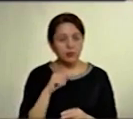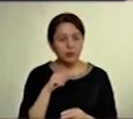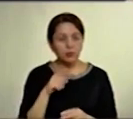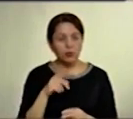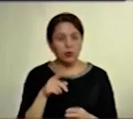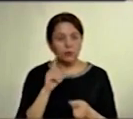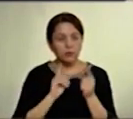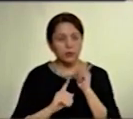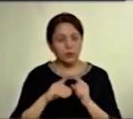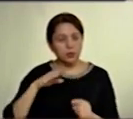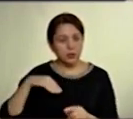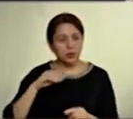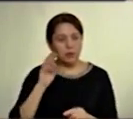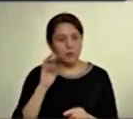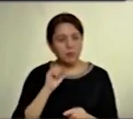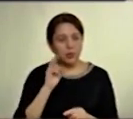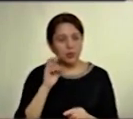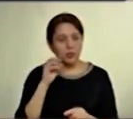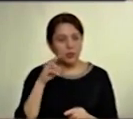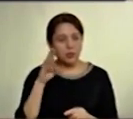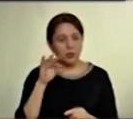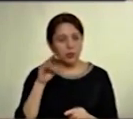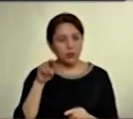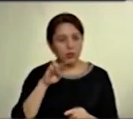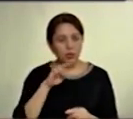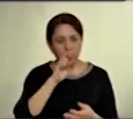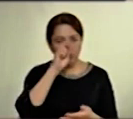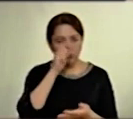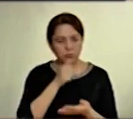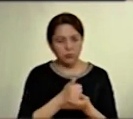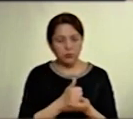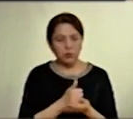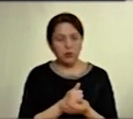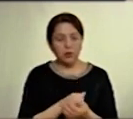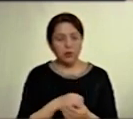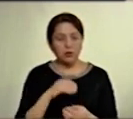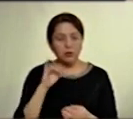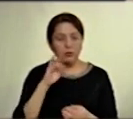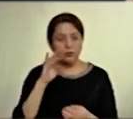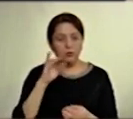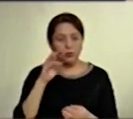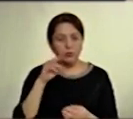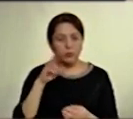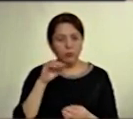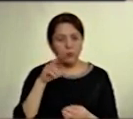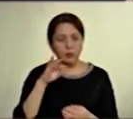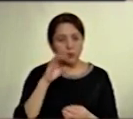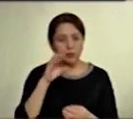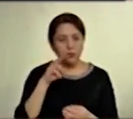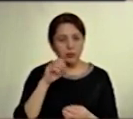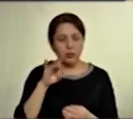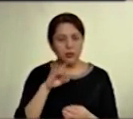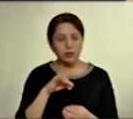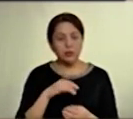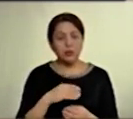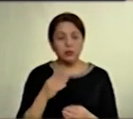yig'ilishdan so'ng Makedoniya hukmdori anchagina demak, Yunon polislari o'rtasida demak, hurmatga